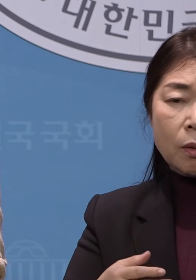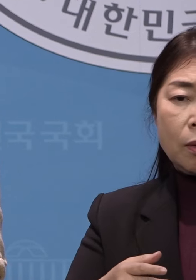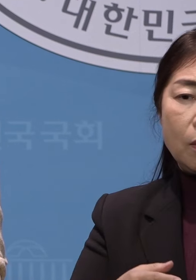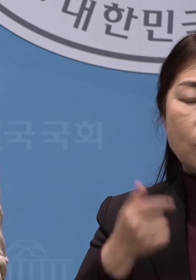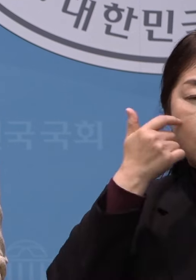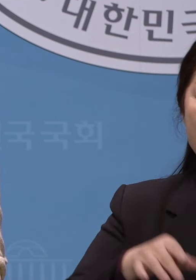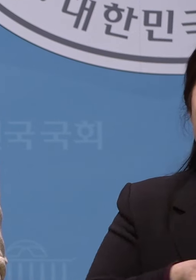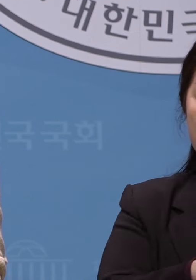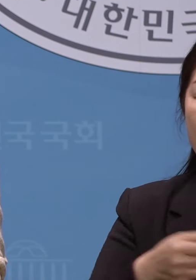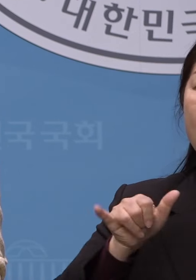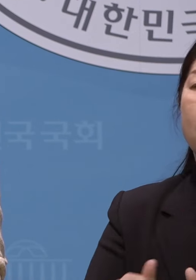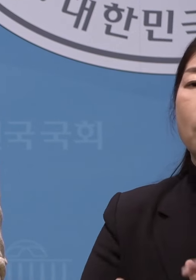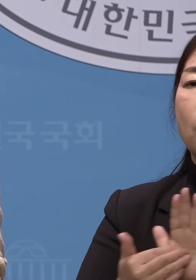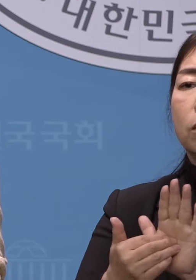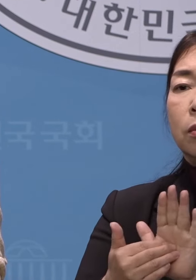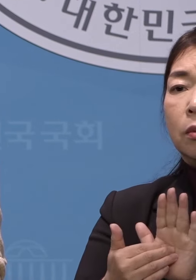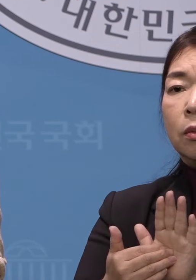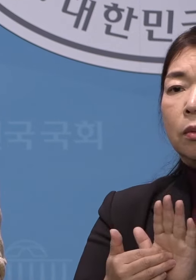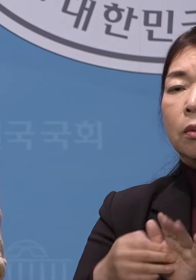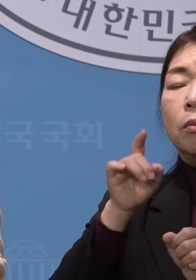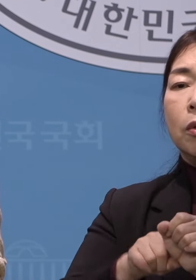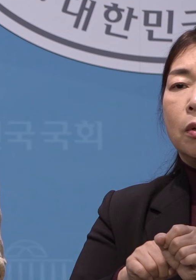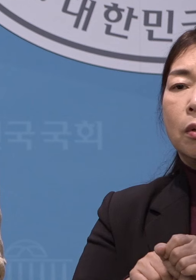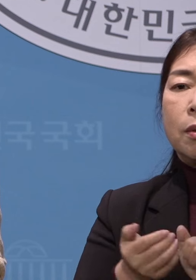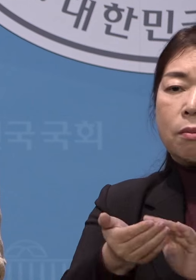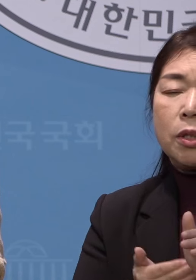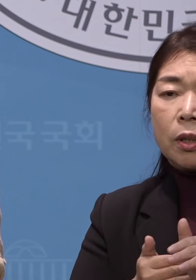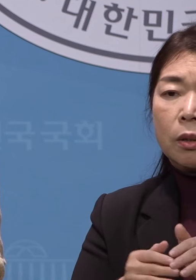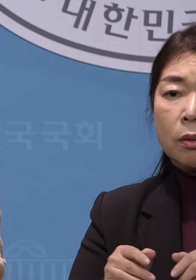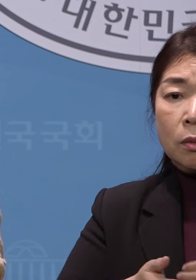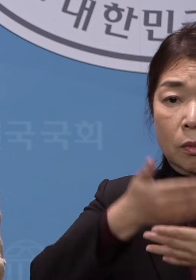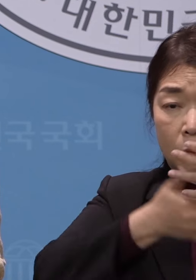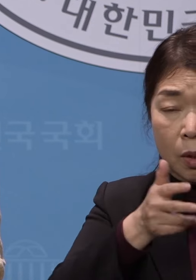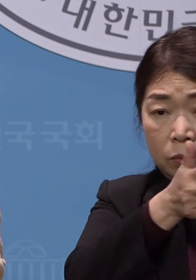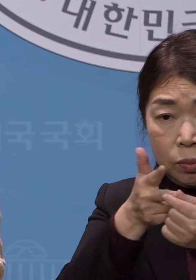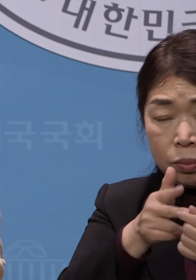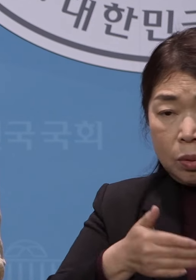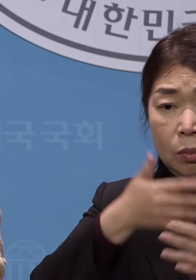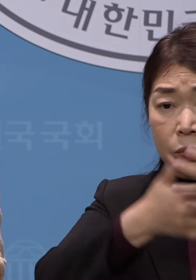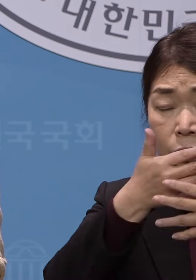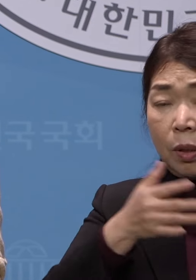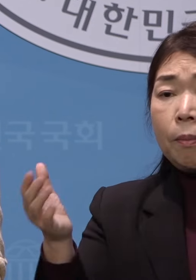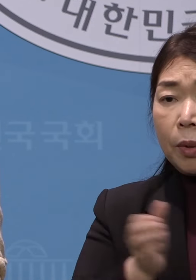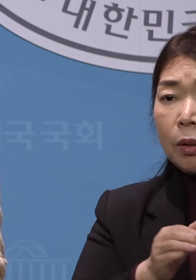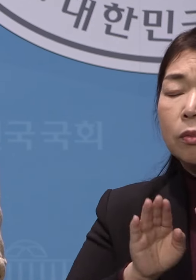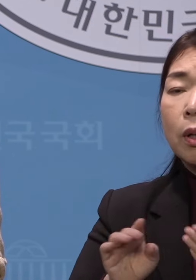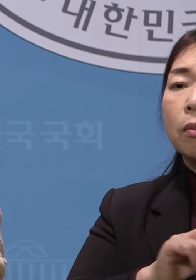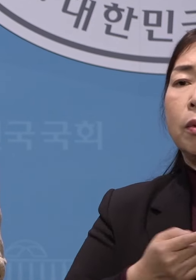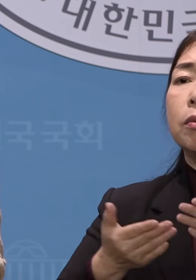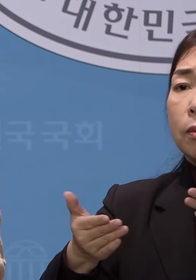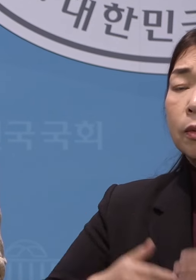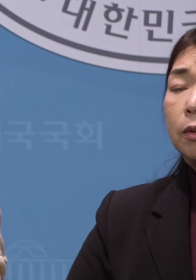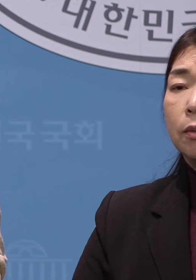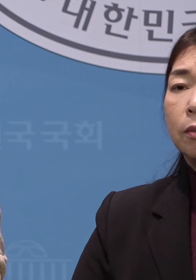거부했습니다. 이런 약속 대련 같은 짜고 치는 대담을 대국민 소통으로 받아들일 국민은 단 한 분도